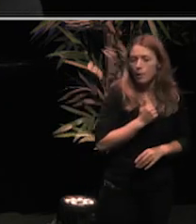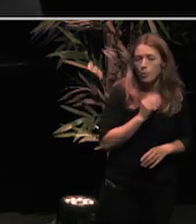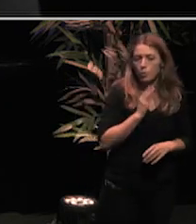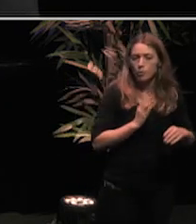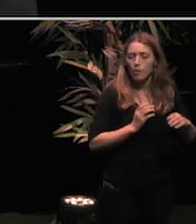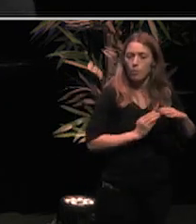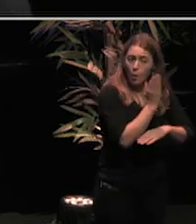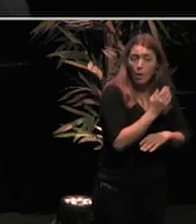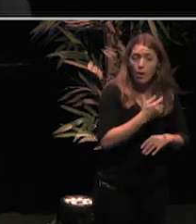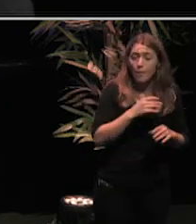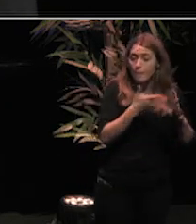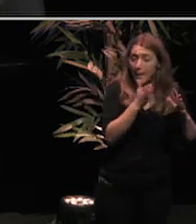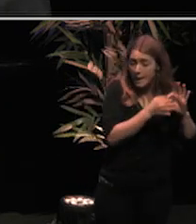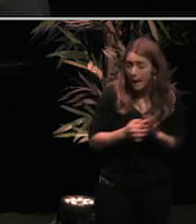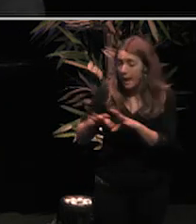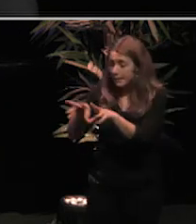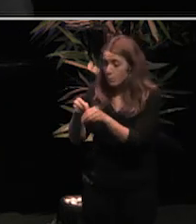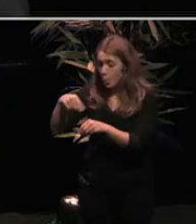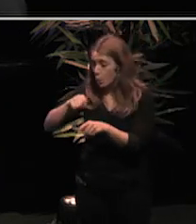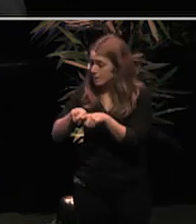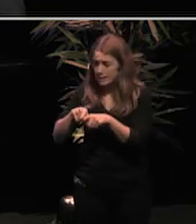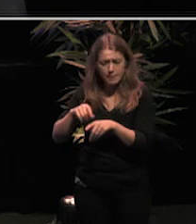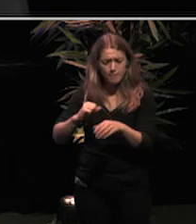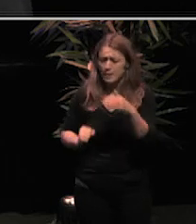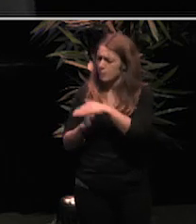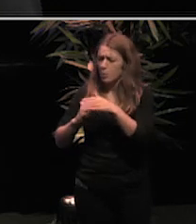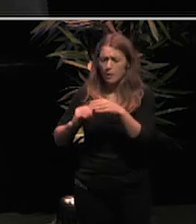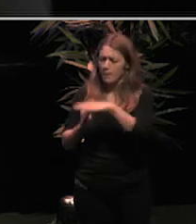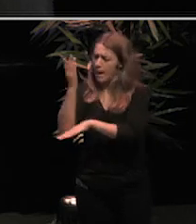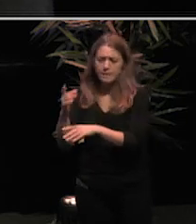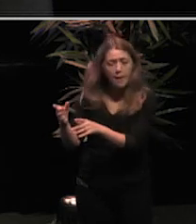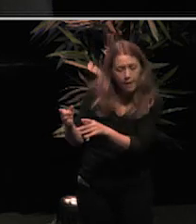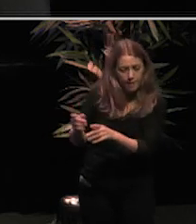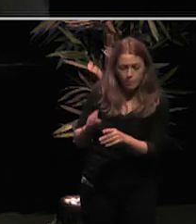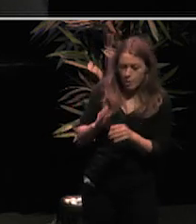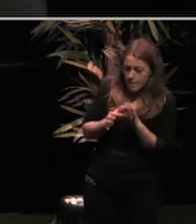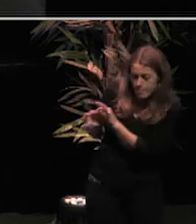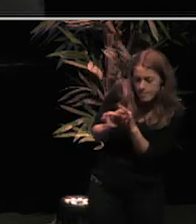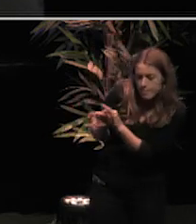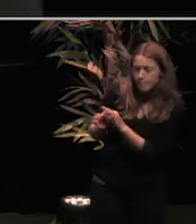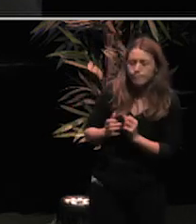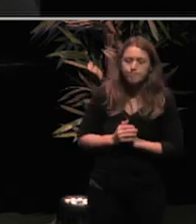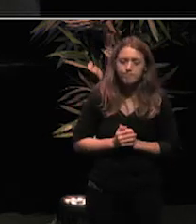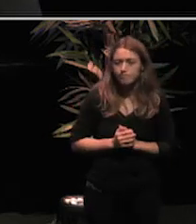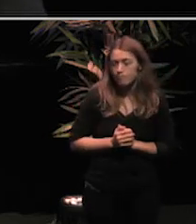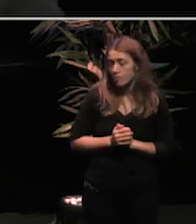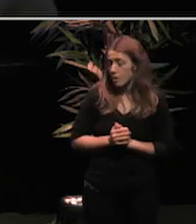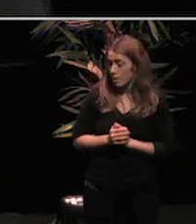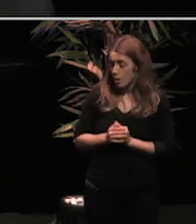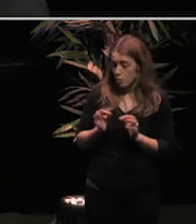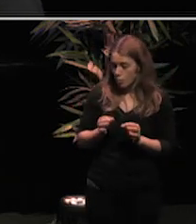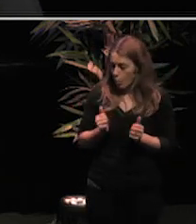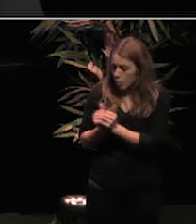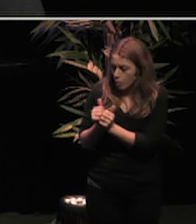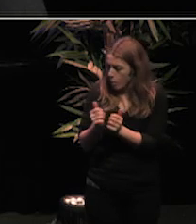mon équipe, elle soit à 100% et qu'elle donne le meilleur d'elle-même. Et donc, c'est voilà, comment on va réussir à mettre en fait tous les